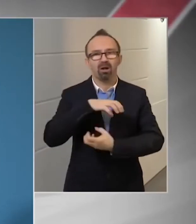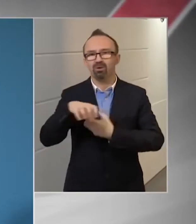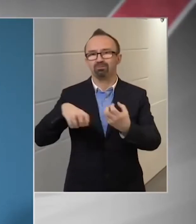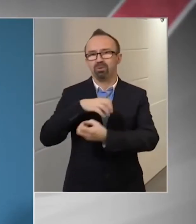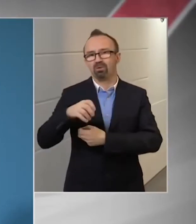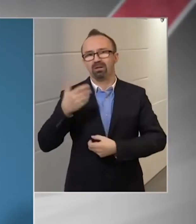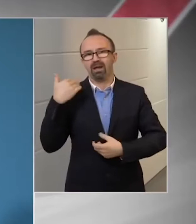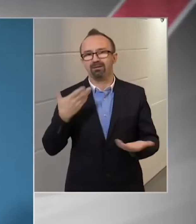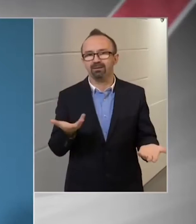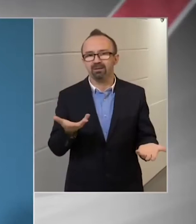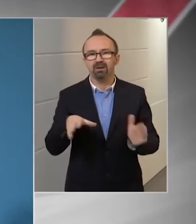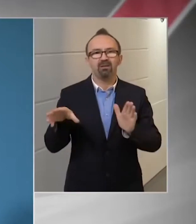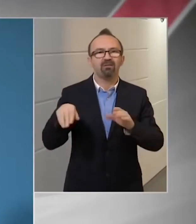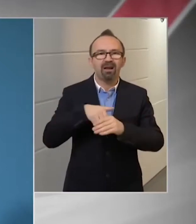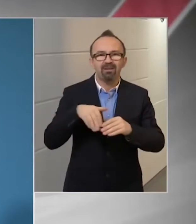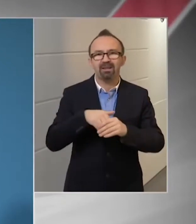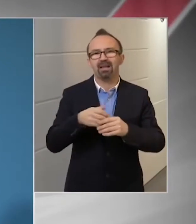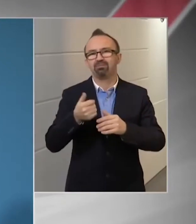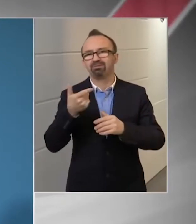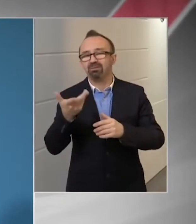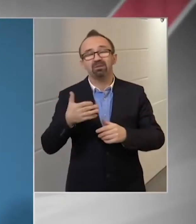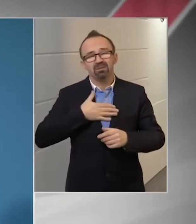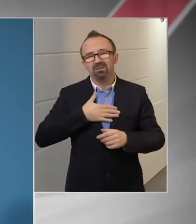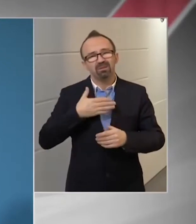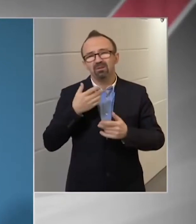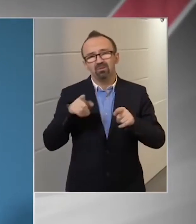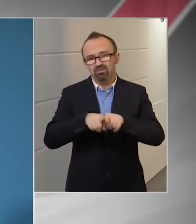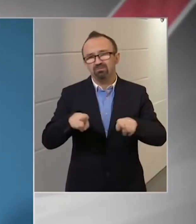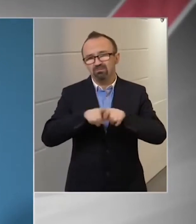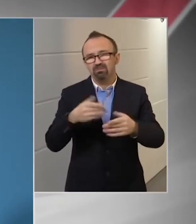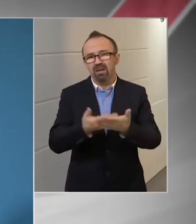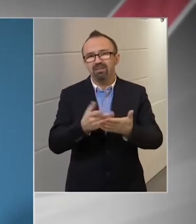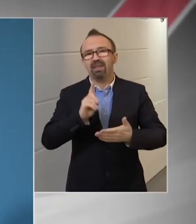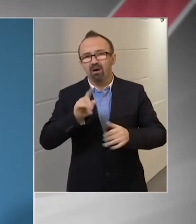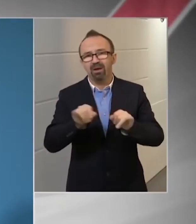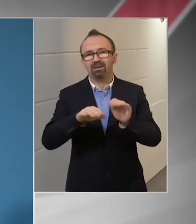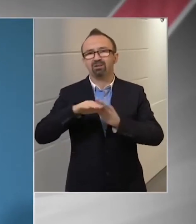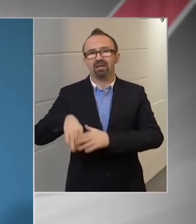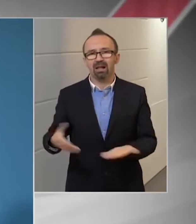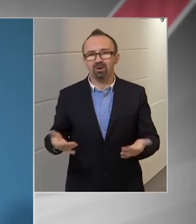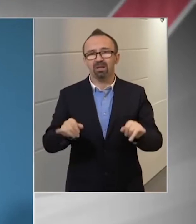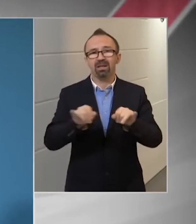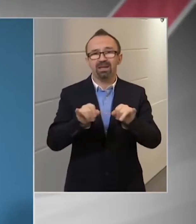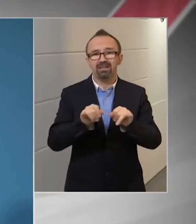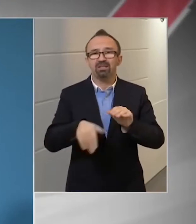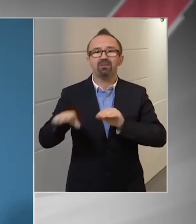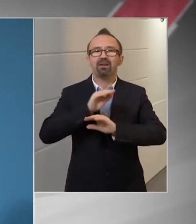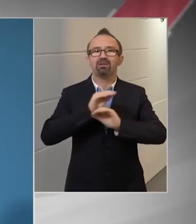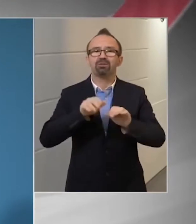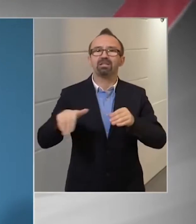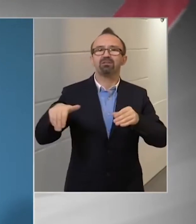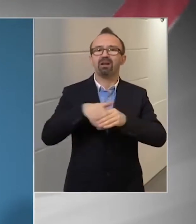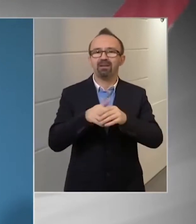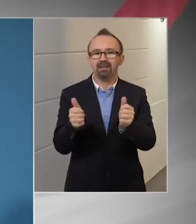következtek utána a felvételik terén. Nálunk sem lenne másként, ha elmaradna az érettségi, mivel az érettség és a felsoktatási